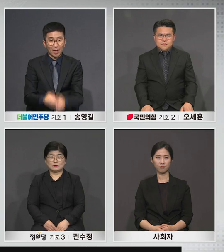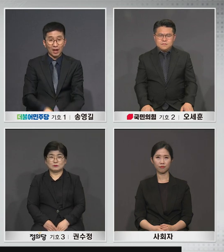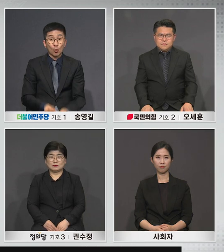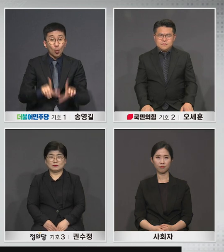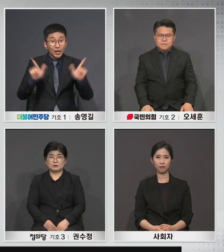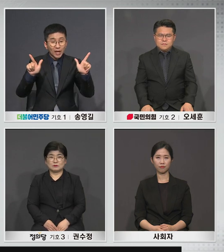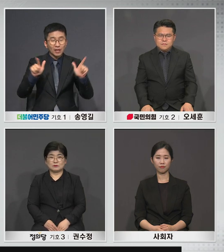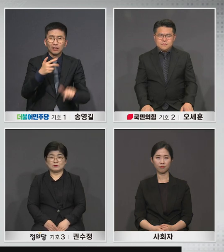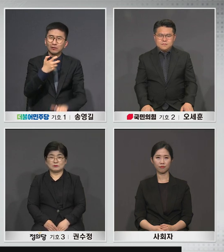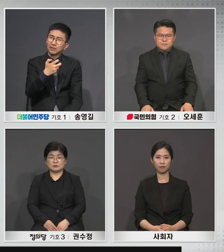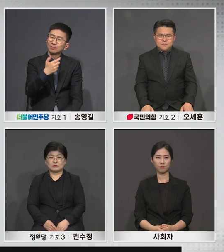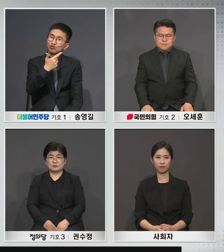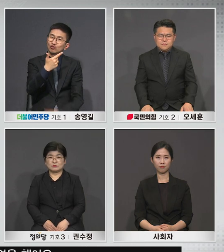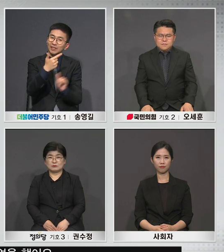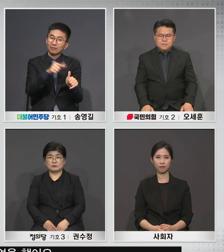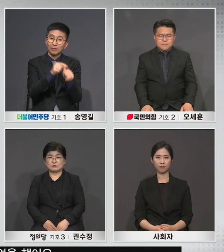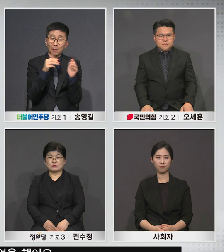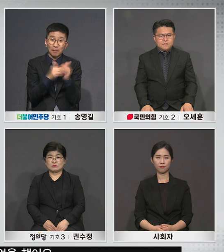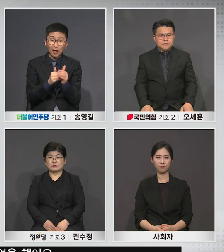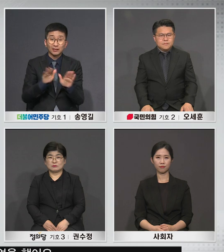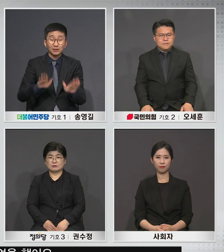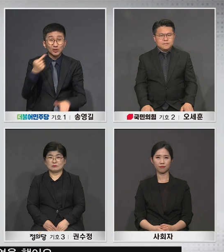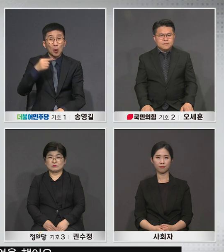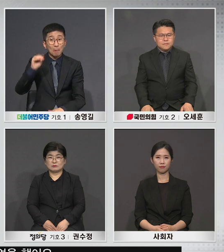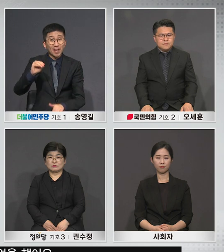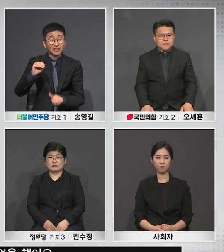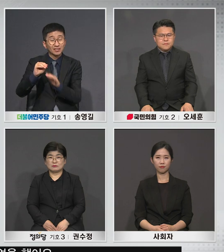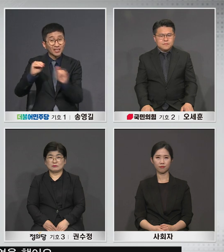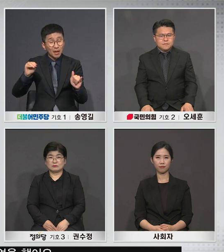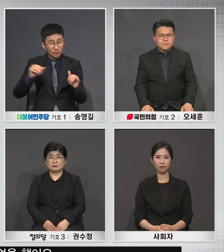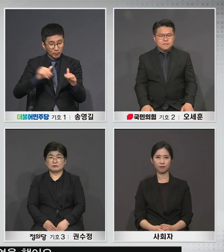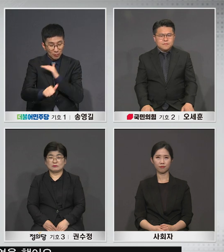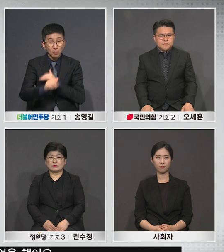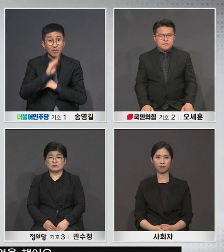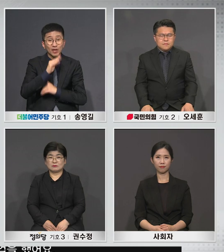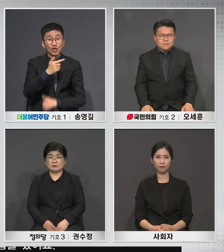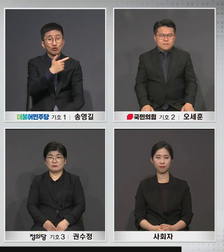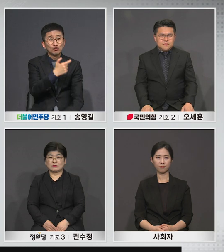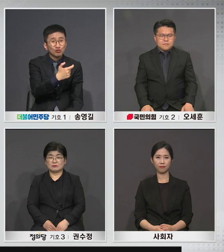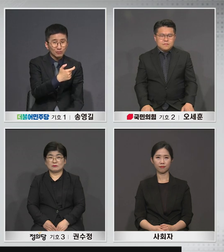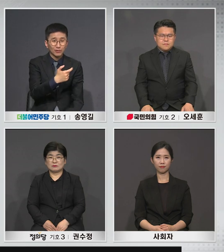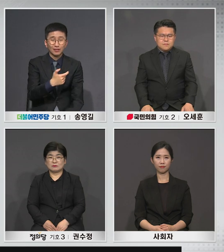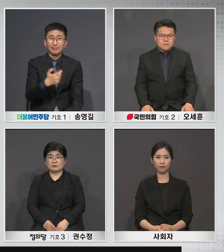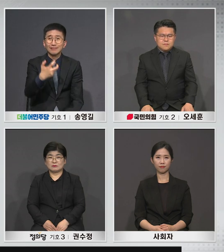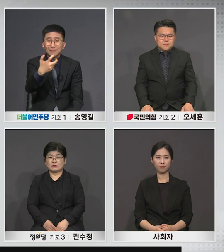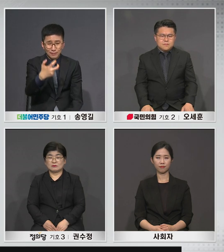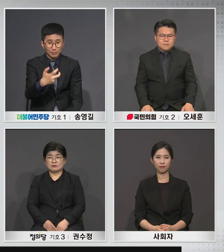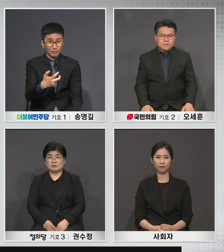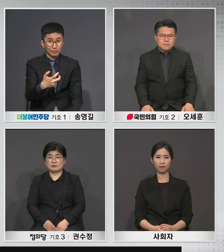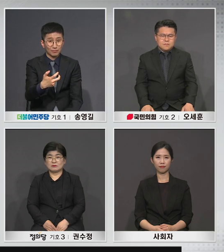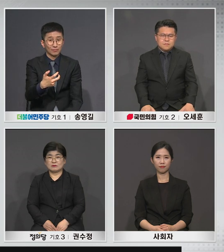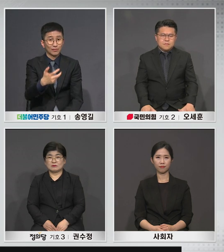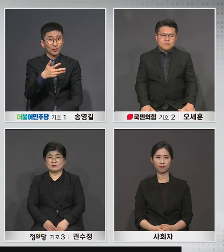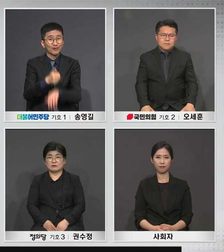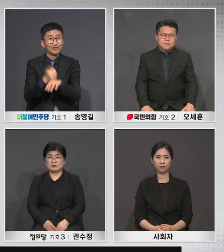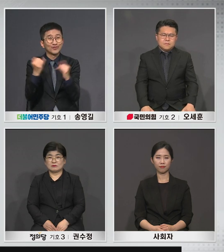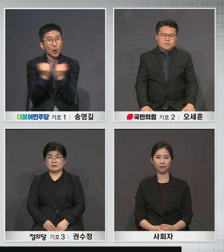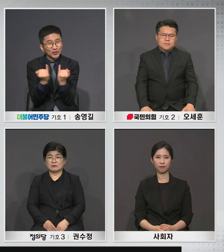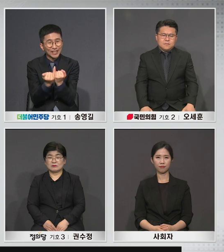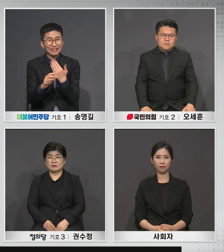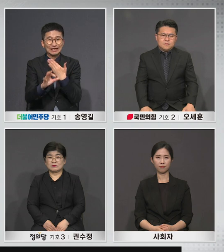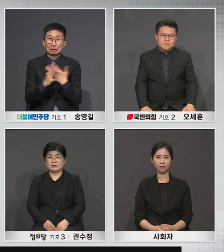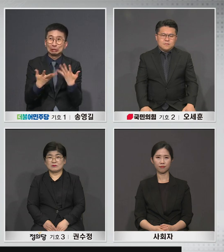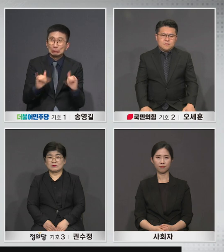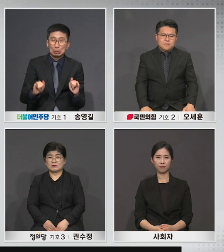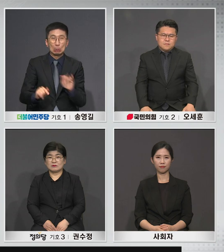천만 서울시민의 대표가 이 69명, 70몇 명 가지고 이거를 여성 인턴십